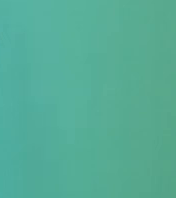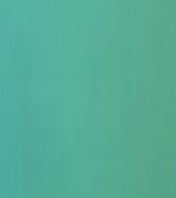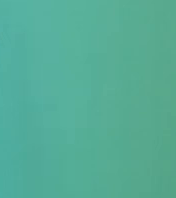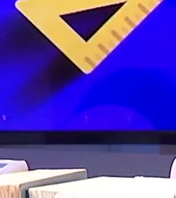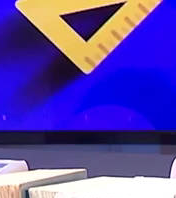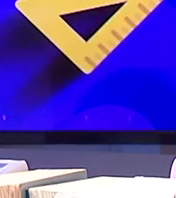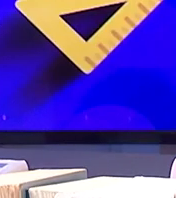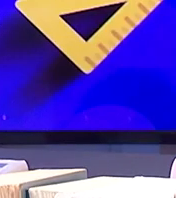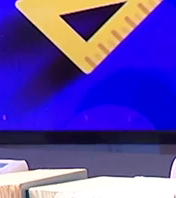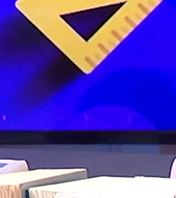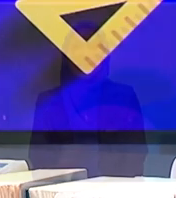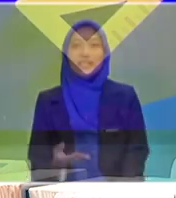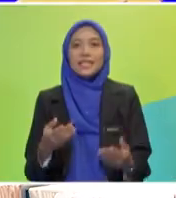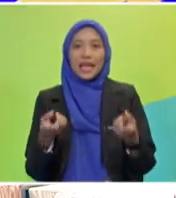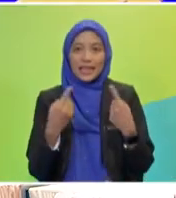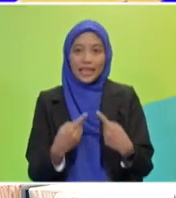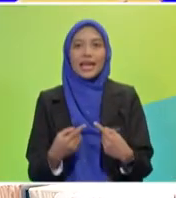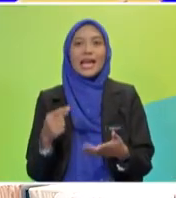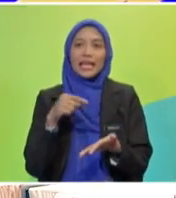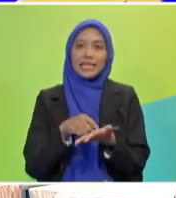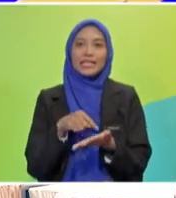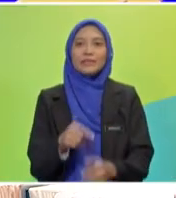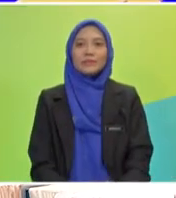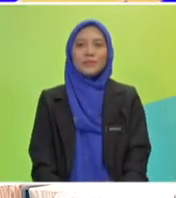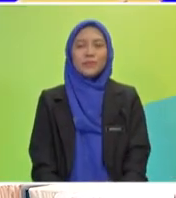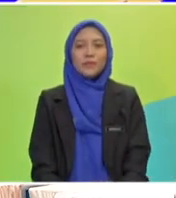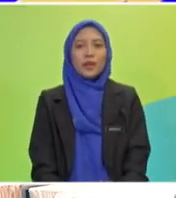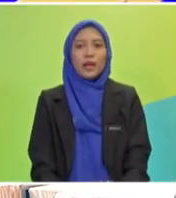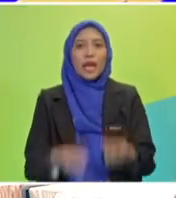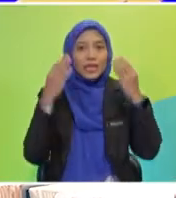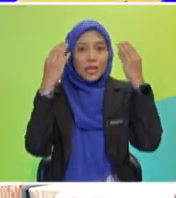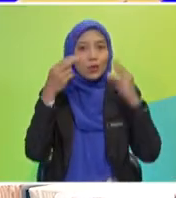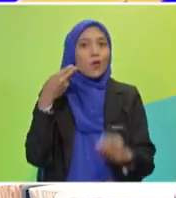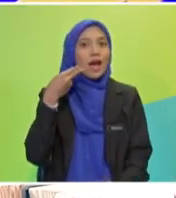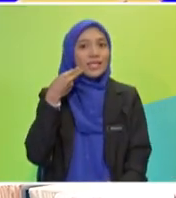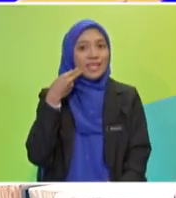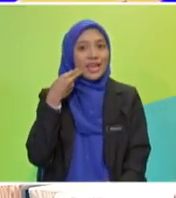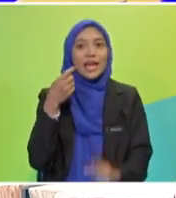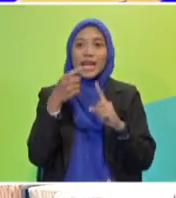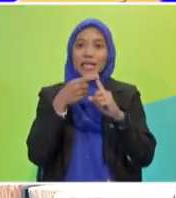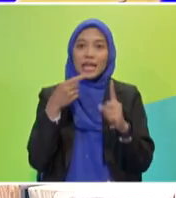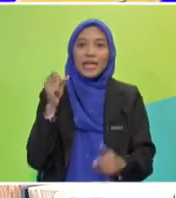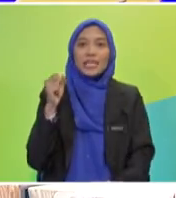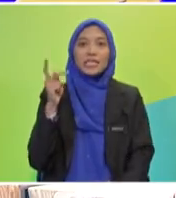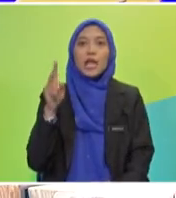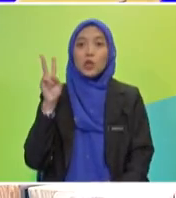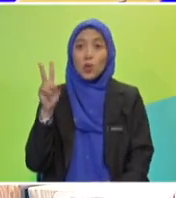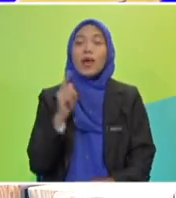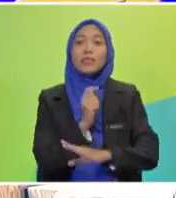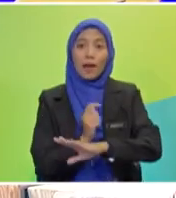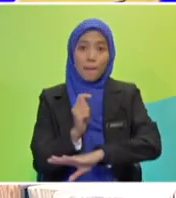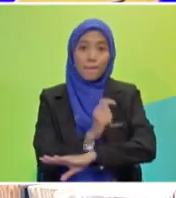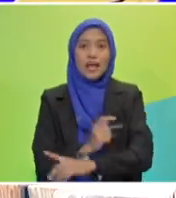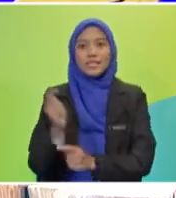kami pada hari ini. Baiklah kawan-kawan, jom kita berkenalan dengan cikgu kita, Cikgu Hasliana Osman dari SK2 Taman Selayang